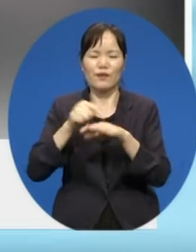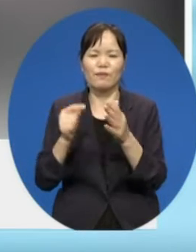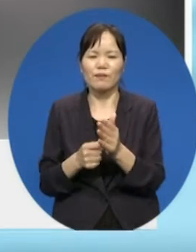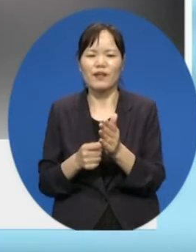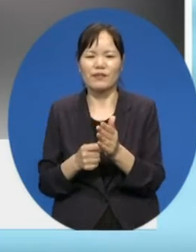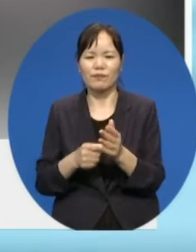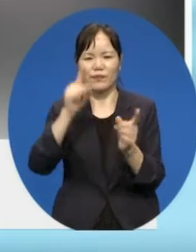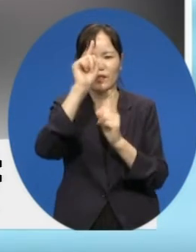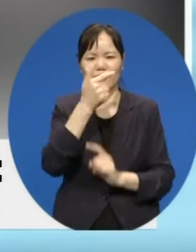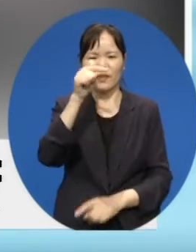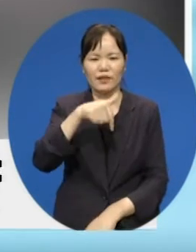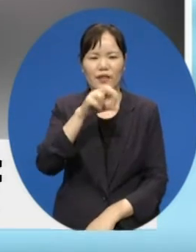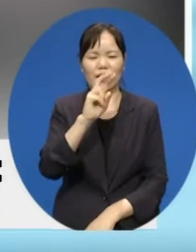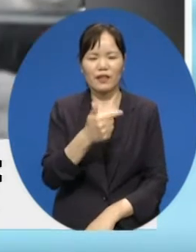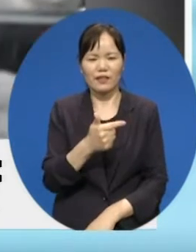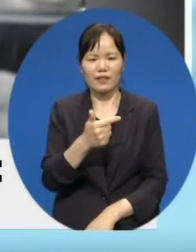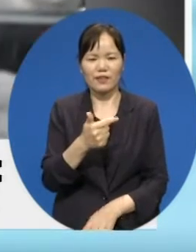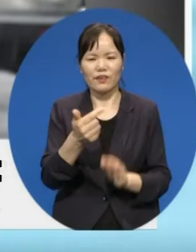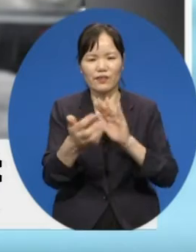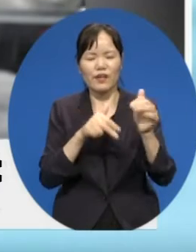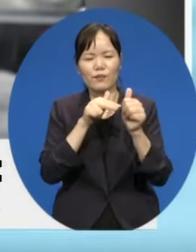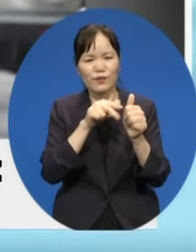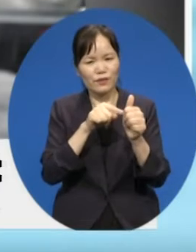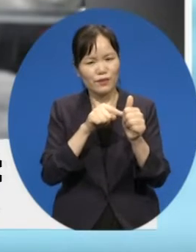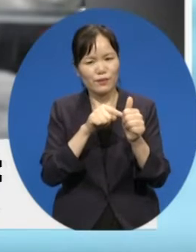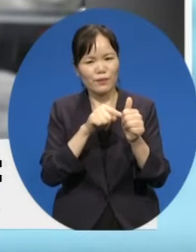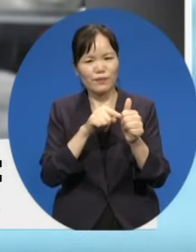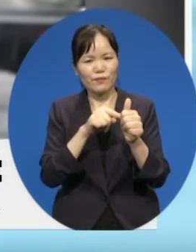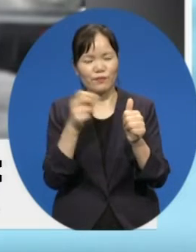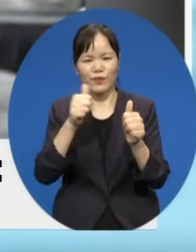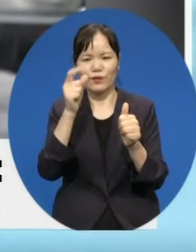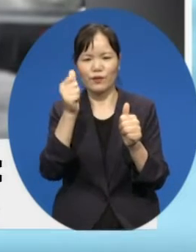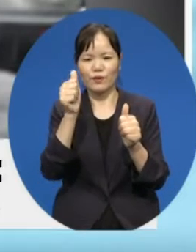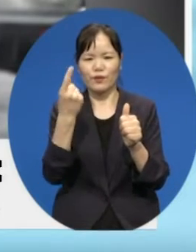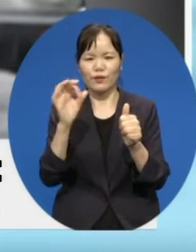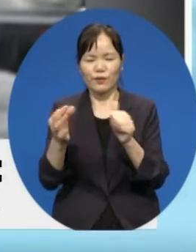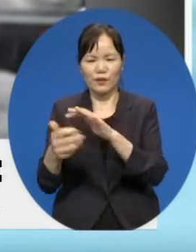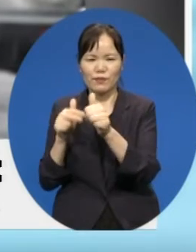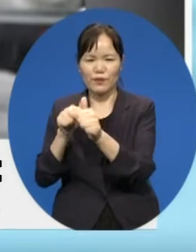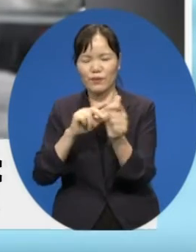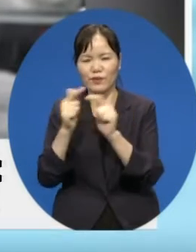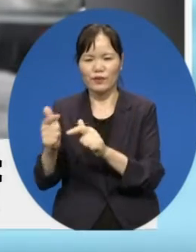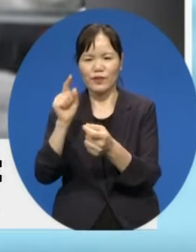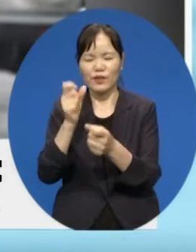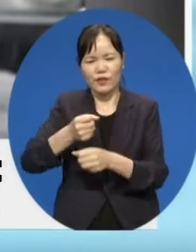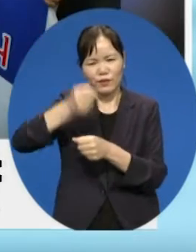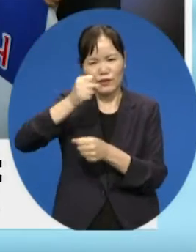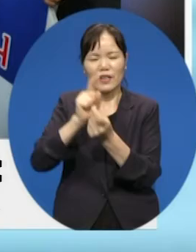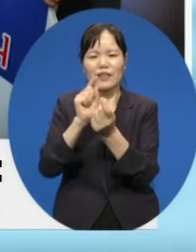뭐 이낙연 지금 뭐 예비 후보라고 그래야 되나요? 하여튼 또 홍준표 예비 후보 이런 분들이 다 우산을 직접